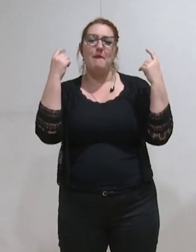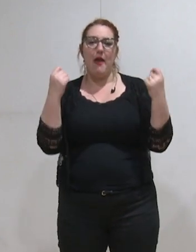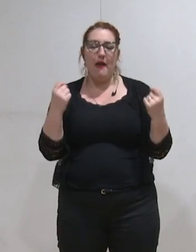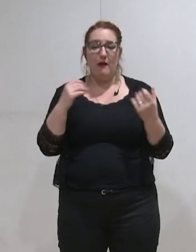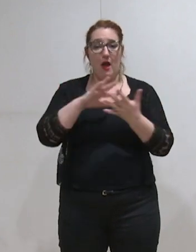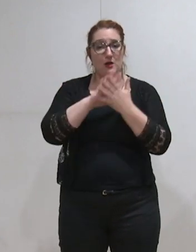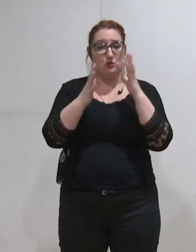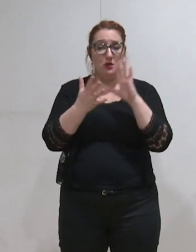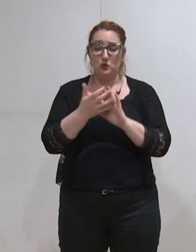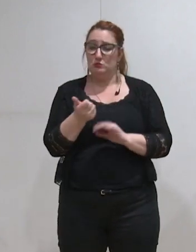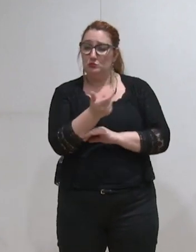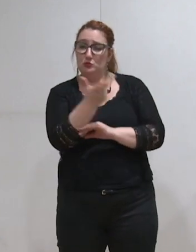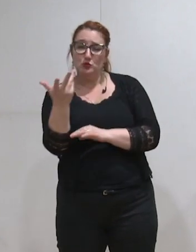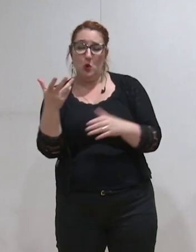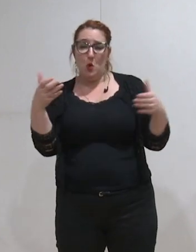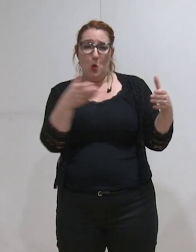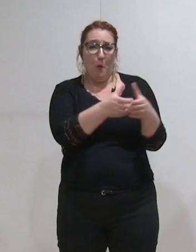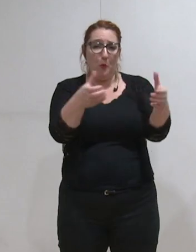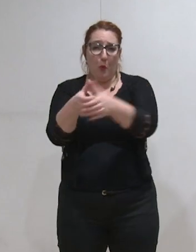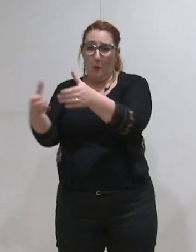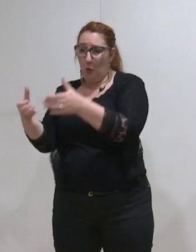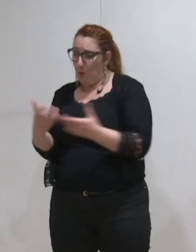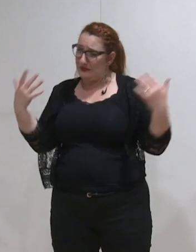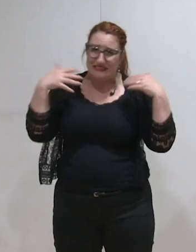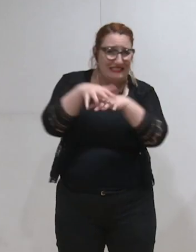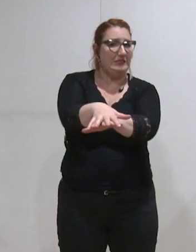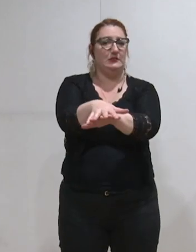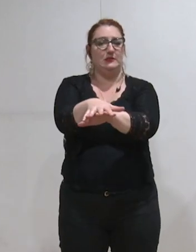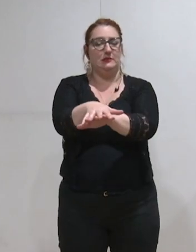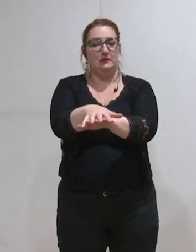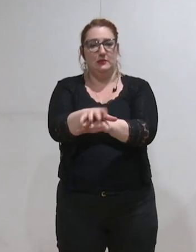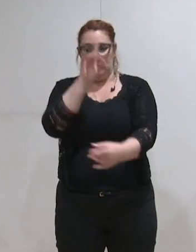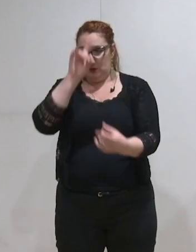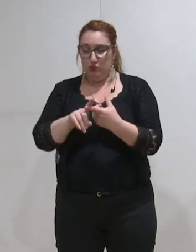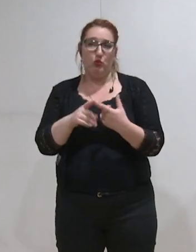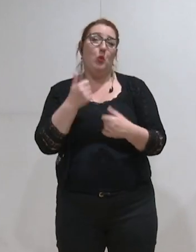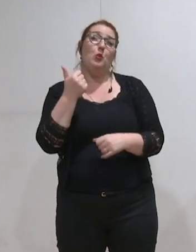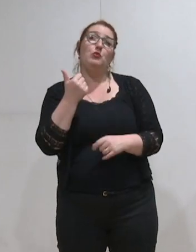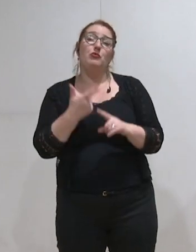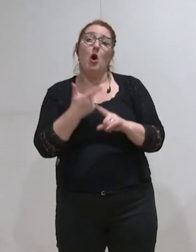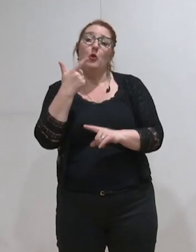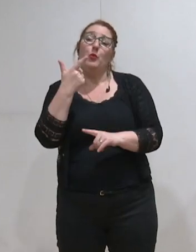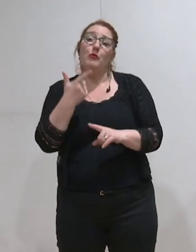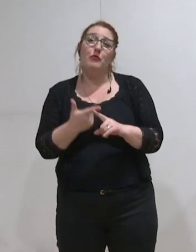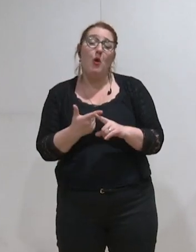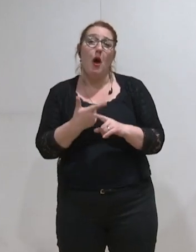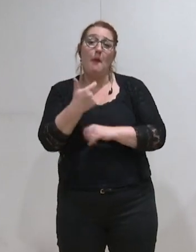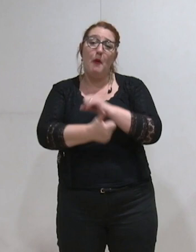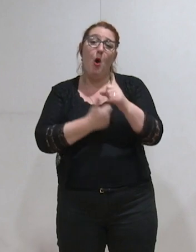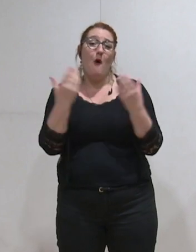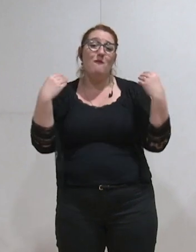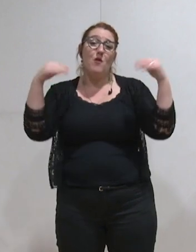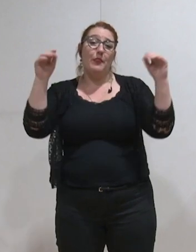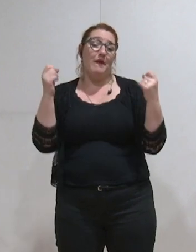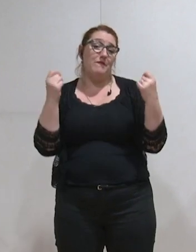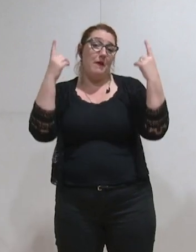se sont regroupé pour procéder à à des ventes éphémères une ou deux fois par an ou par exemple un poste de comptable qui